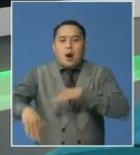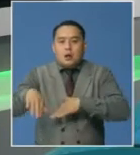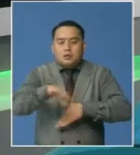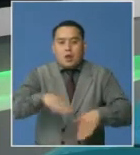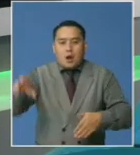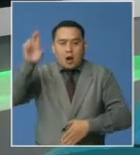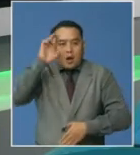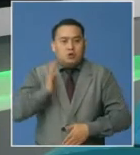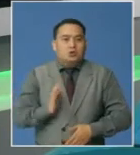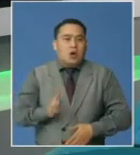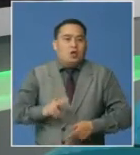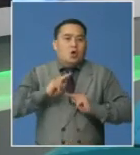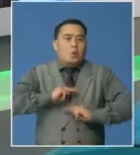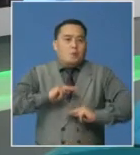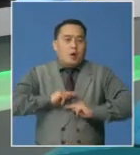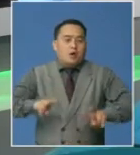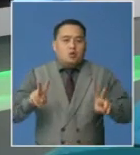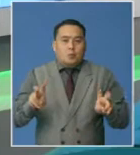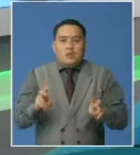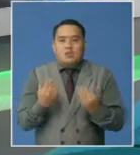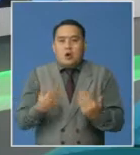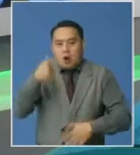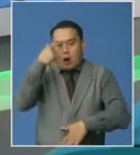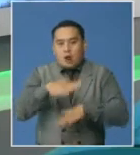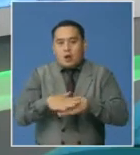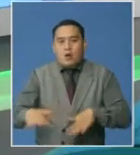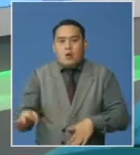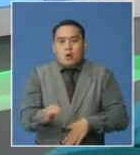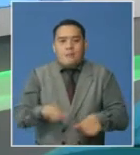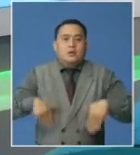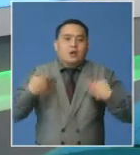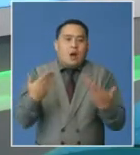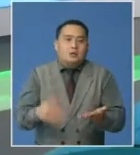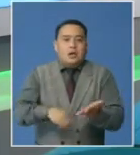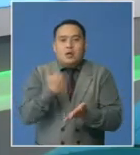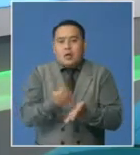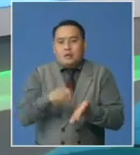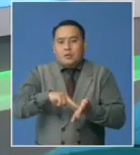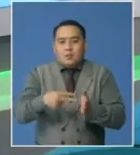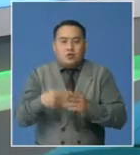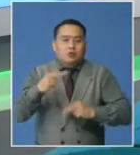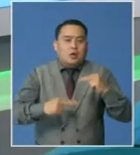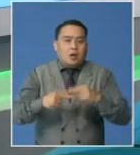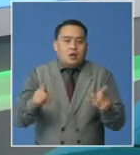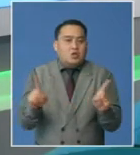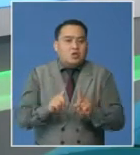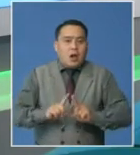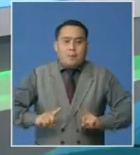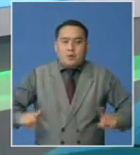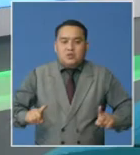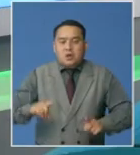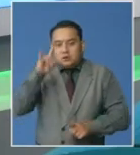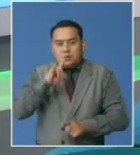рамках государственно-частного партнерства. Сегодня акимы Алматинской области представили генеральный план сооружения, не имеющего аналогов